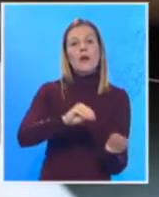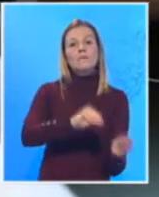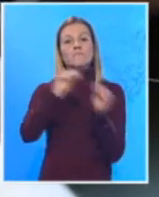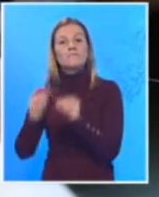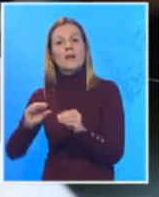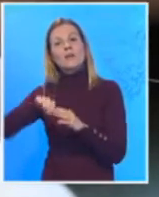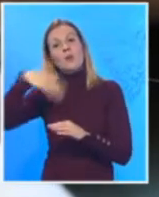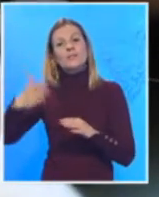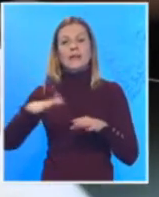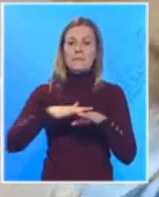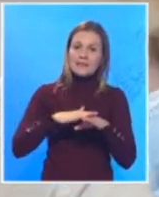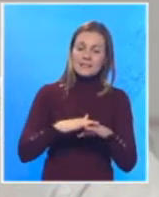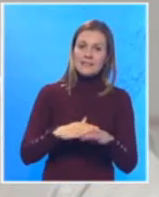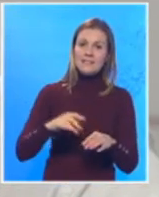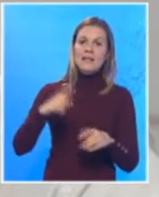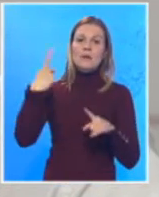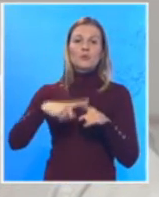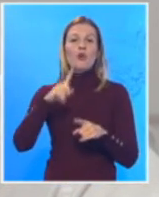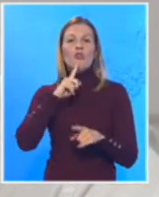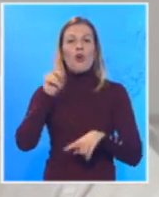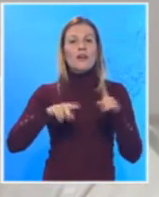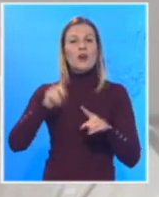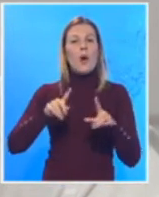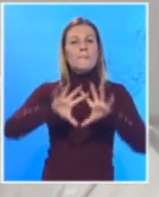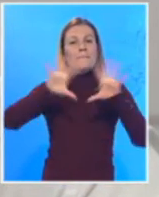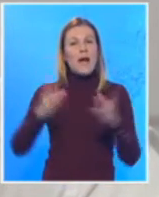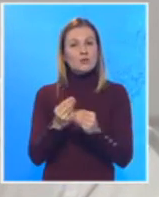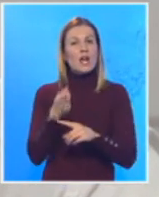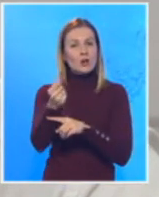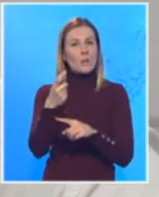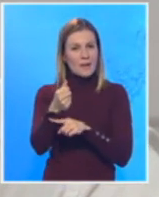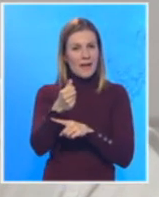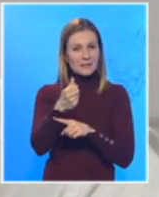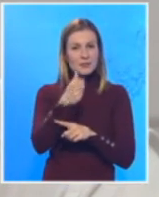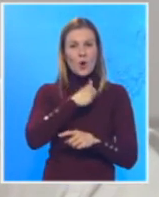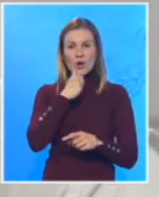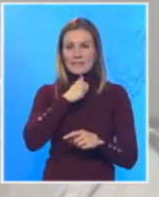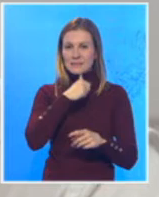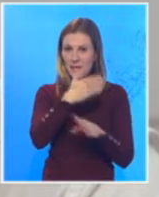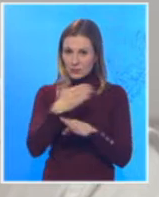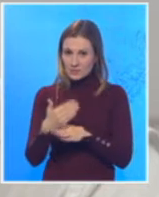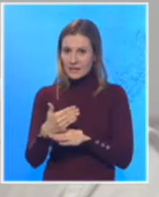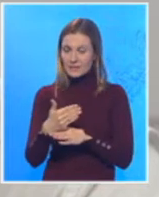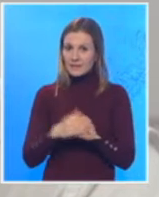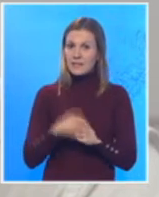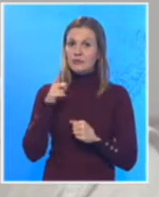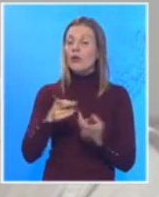kasnije. Zatim, da li preduzetnik paušalac koji nema zaposlenih radnika mora da se prijavi za tu pomoć ili to ide po